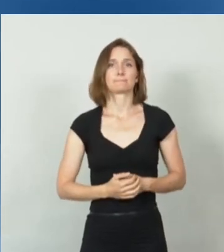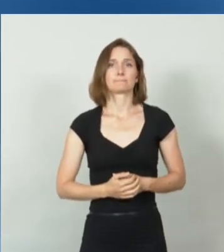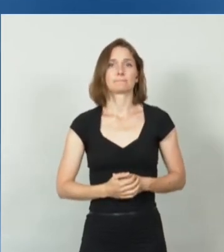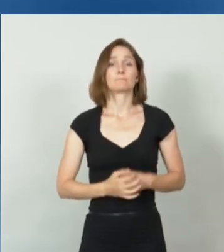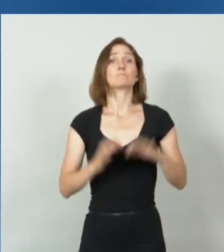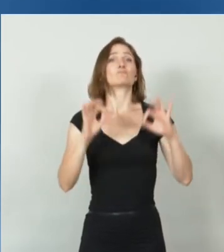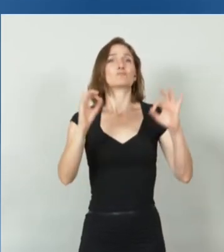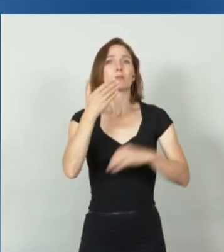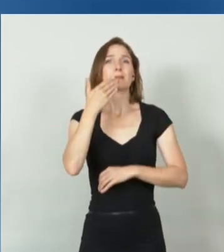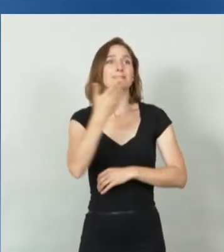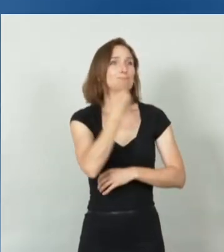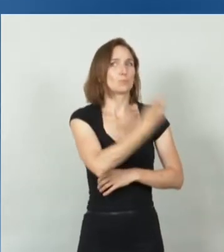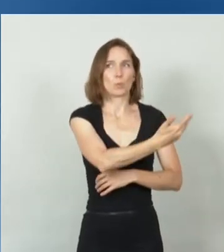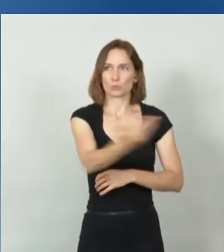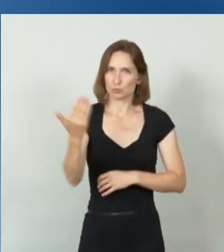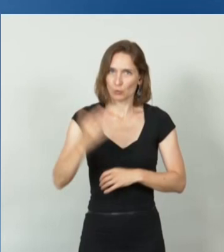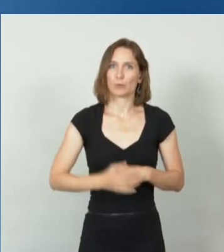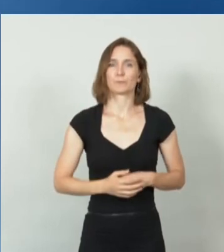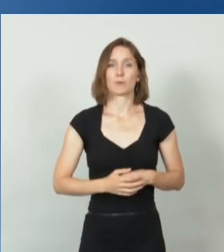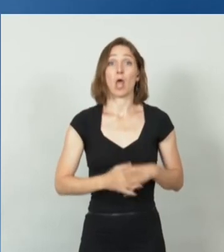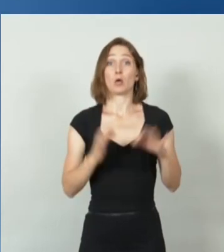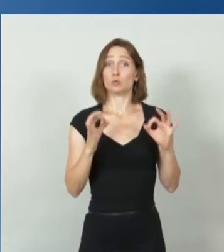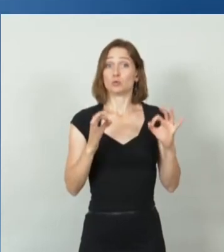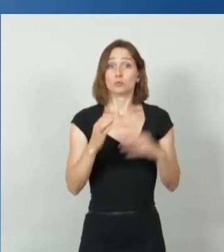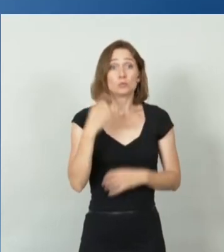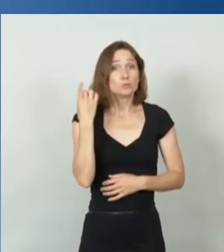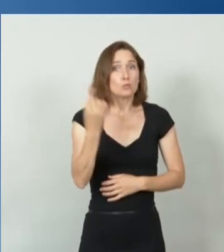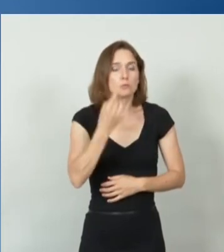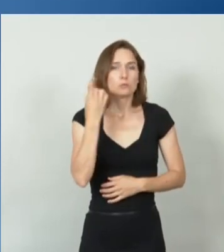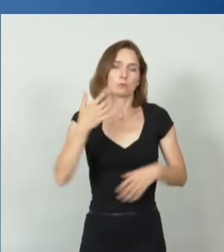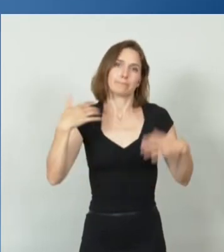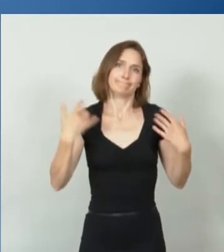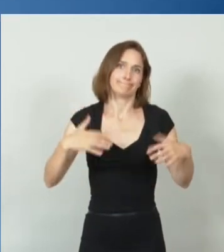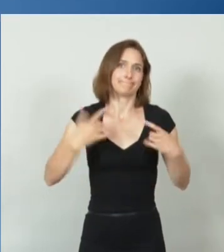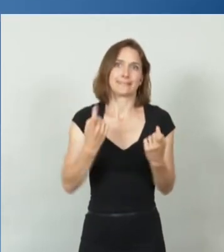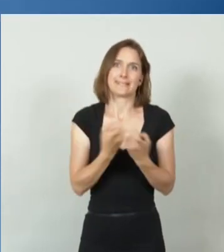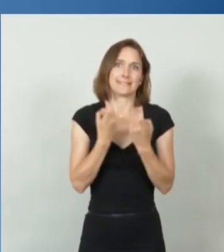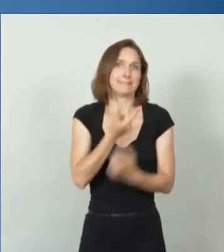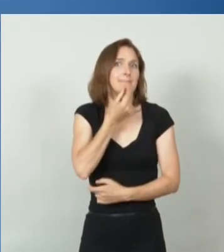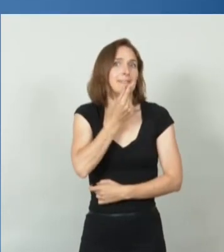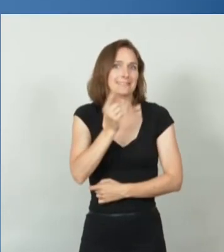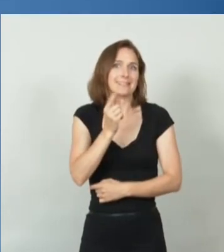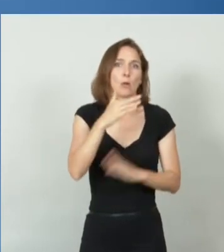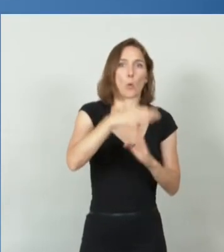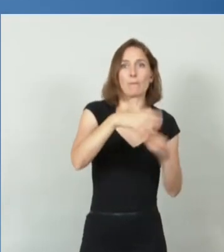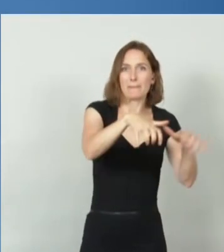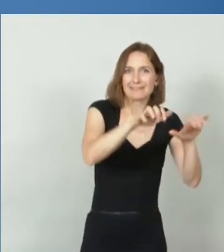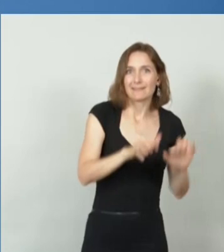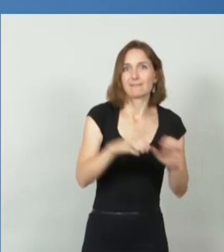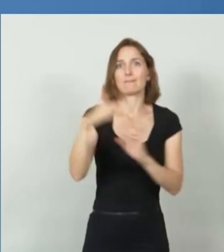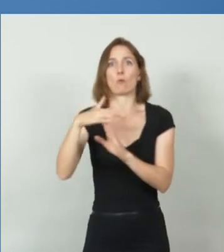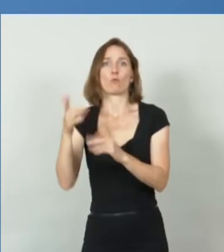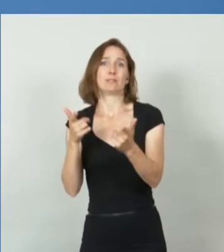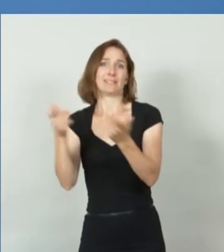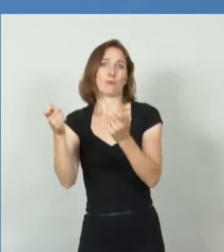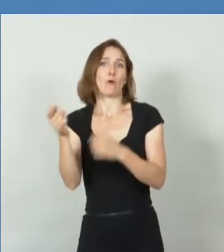oui merci bonjour à tous alors effectivement c'est un toujours un exercice délicat que les comptes administratifs et les contes de gestion puisque ça